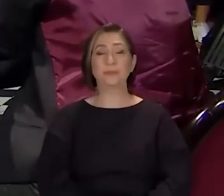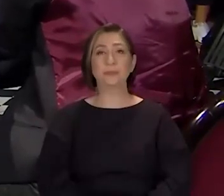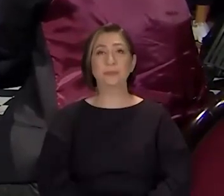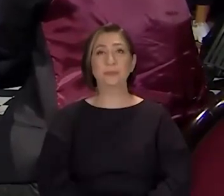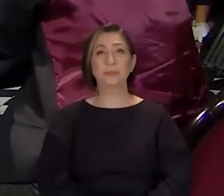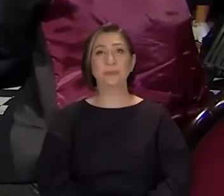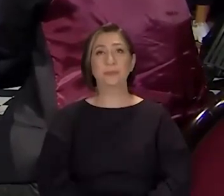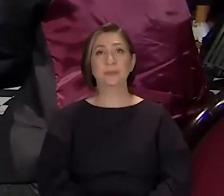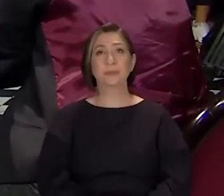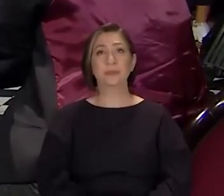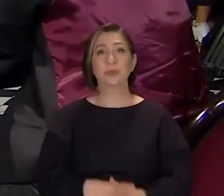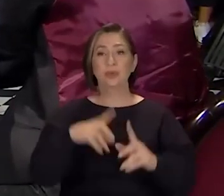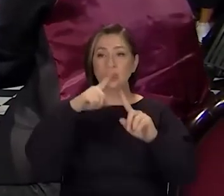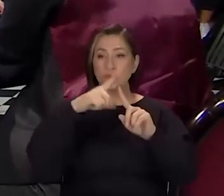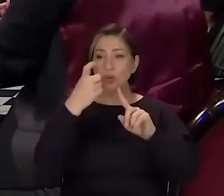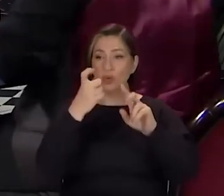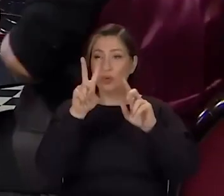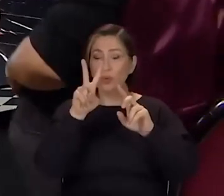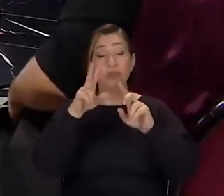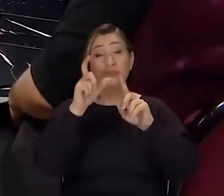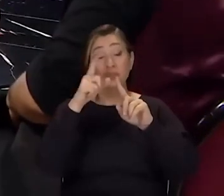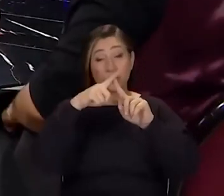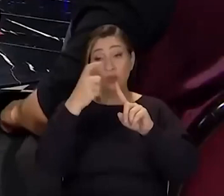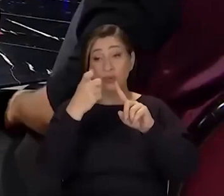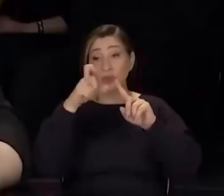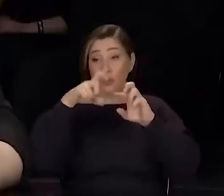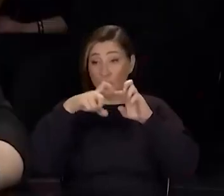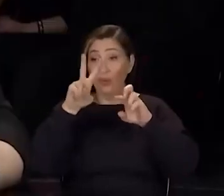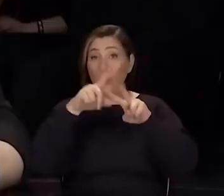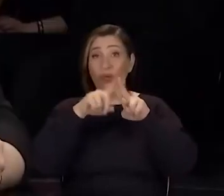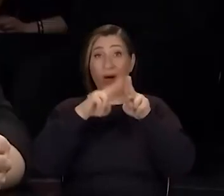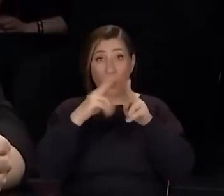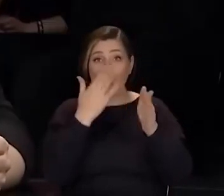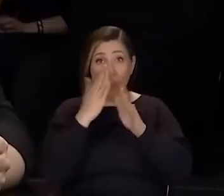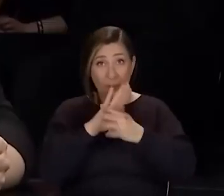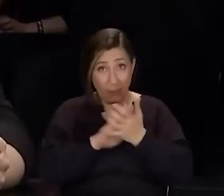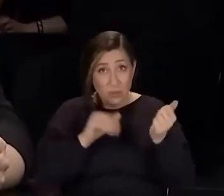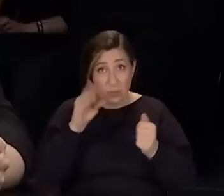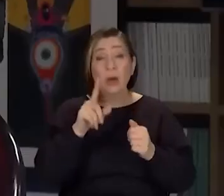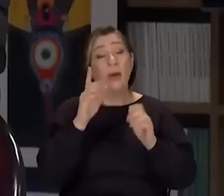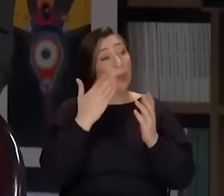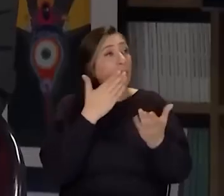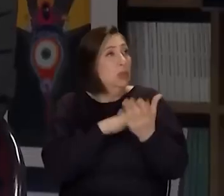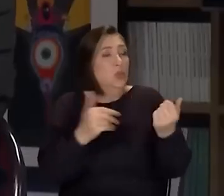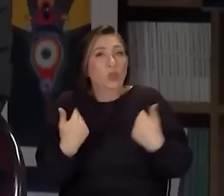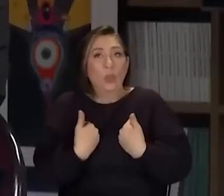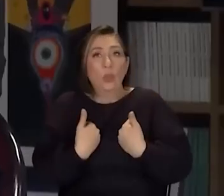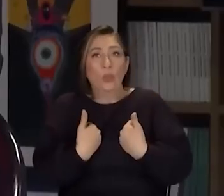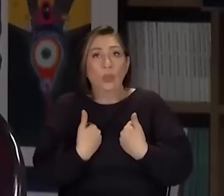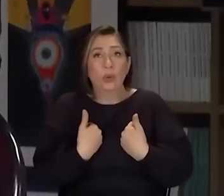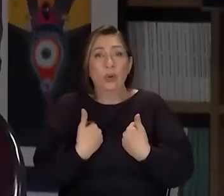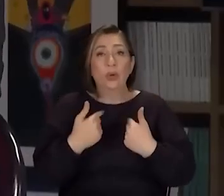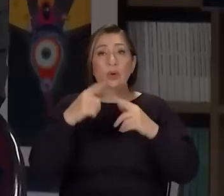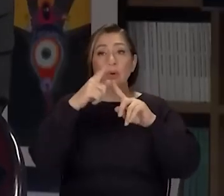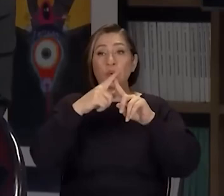Sen Turvak'ta mı okudun? Evet. Okudun. Turvak bitebilen bir okul mu? Turvak bitebilen bir okul.